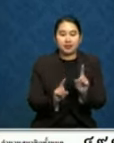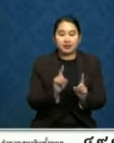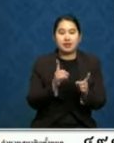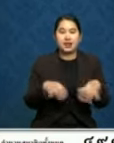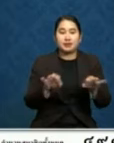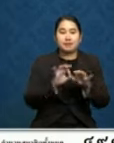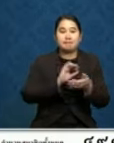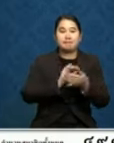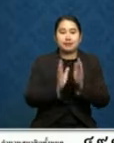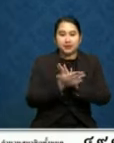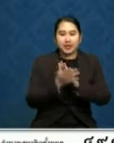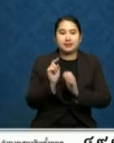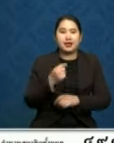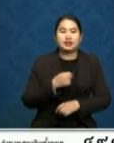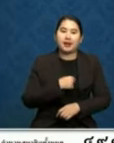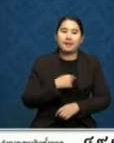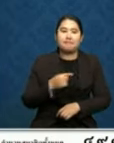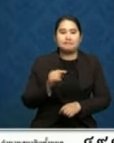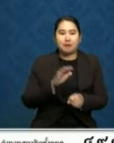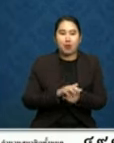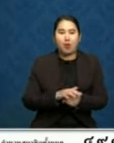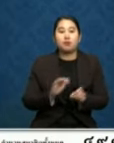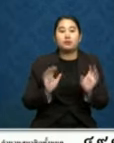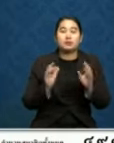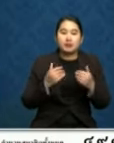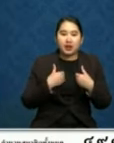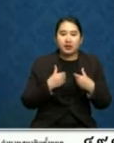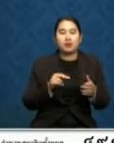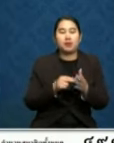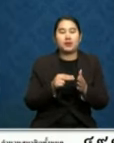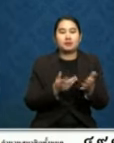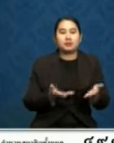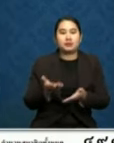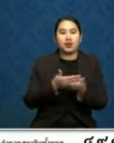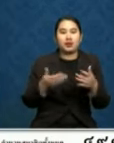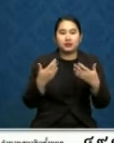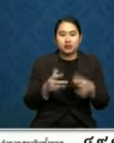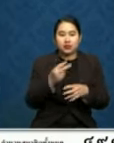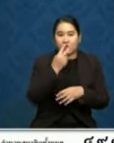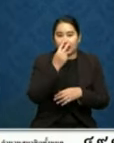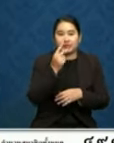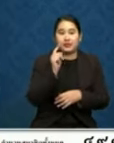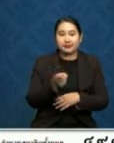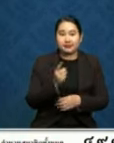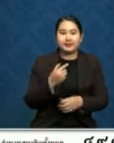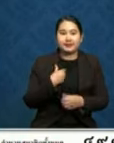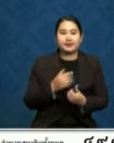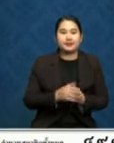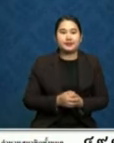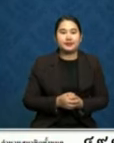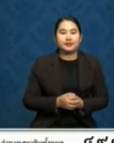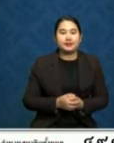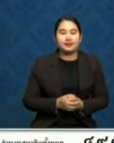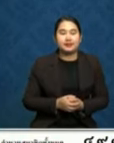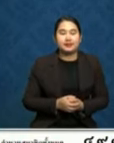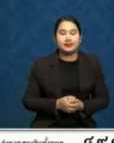เปลี่ยนเป็นเรื่องของความพึงพอใจของผู้ยื่นคำขอที่พิจารณาแล้วเสร็จค่ะอันนี้ได้เห็นของจริงแน่นอนนะคะสไลด์ถัดไปค่ะ